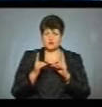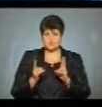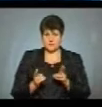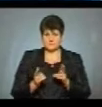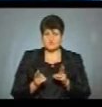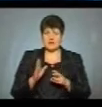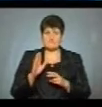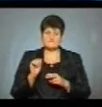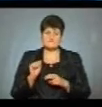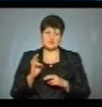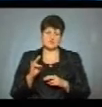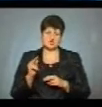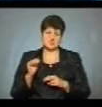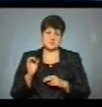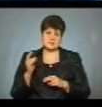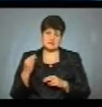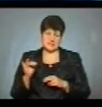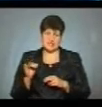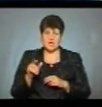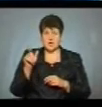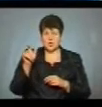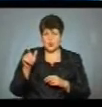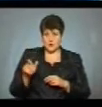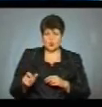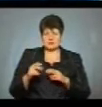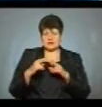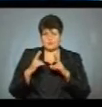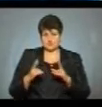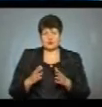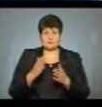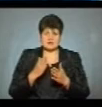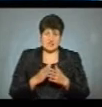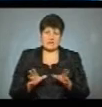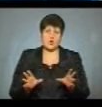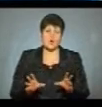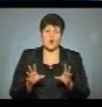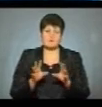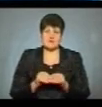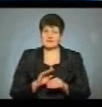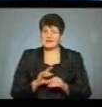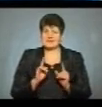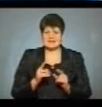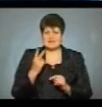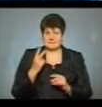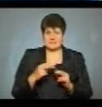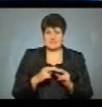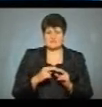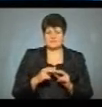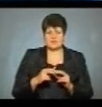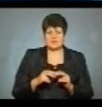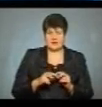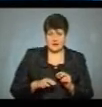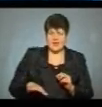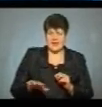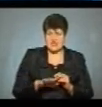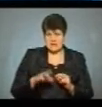і Ванчицький таким людським мостом тут виступає, який об'єднує не тільки 2 країни, але й 2 континенти.